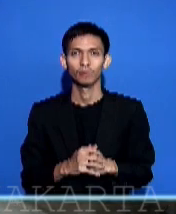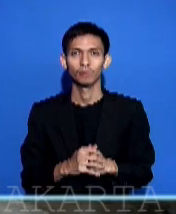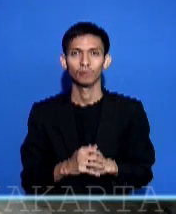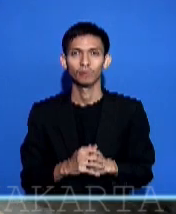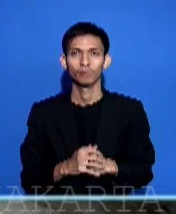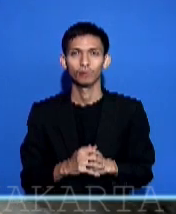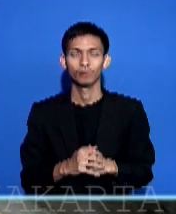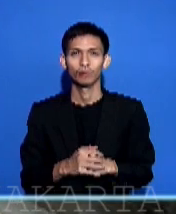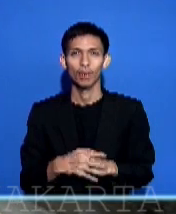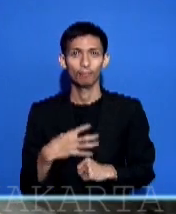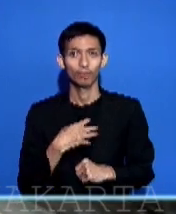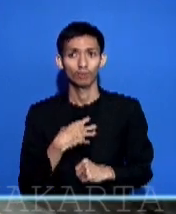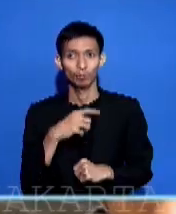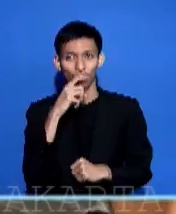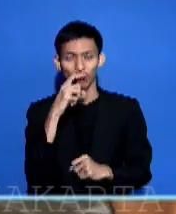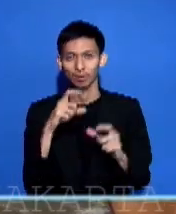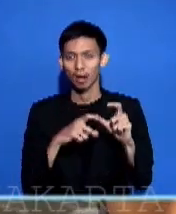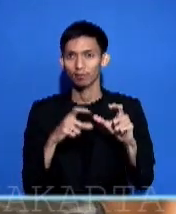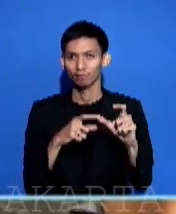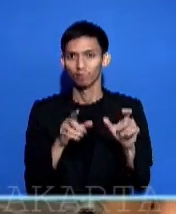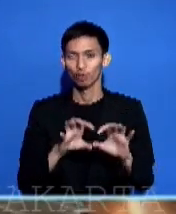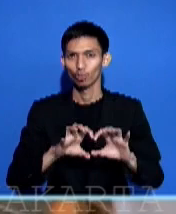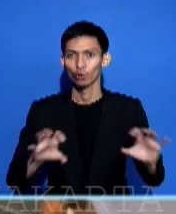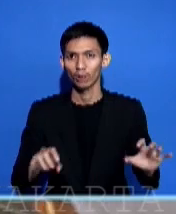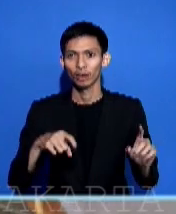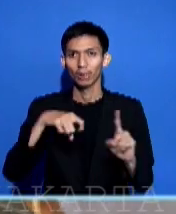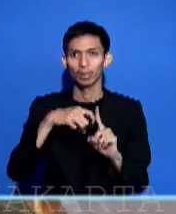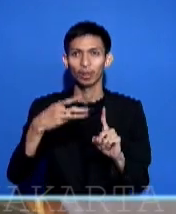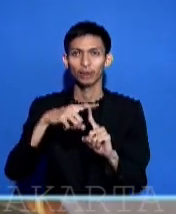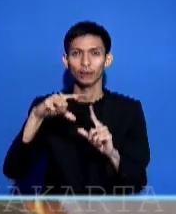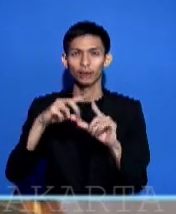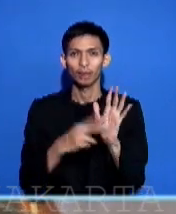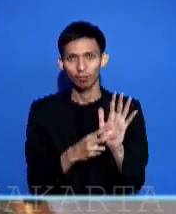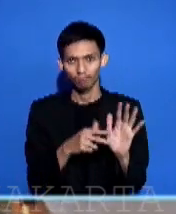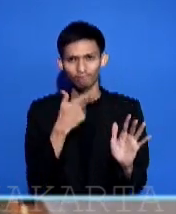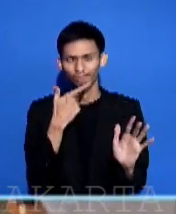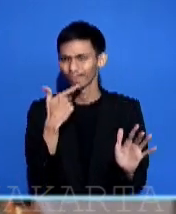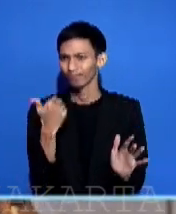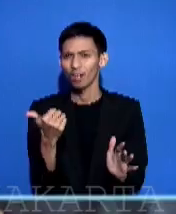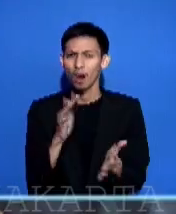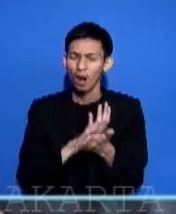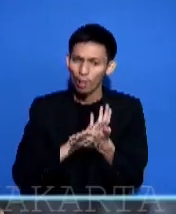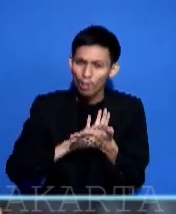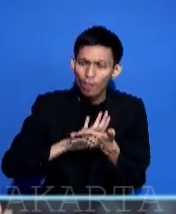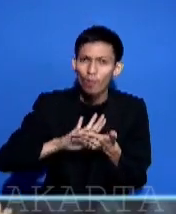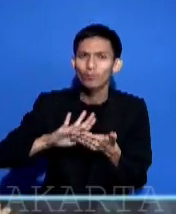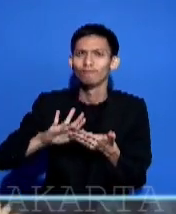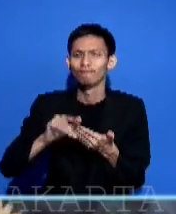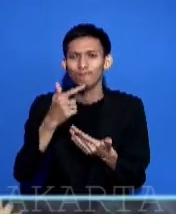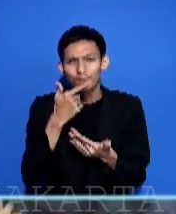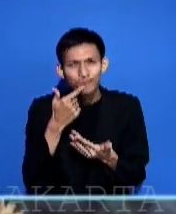Menurut Sade, durian ketan memiliki kelebihan di rasa yang legit dan lembut. Sedangkan durian